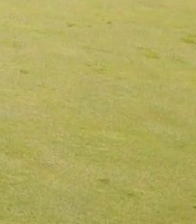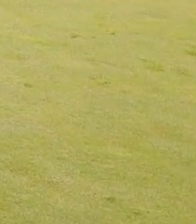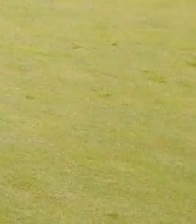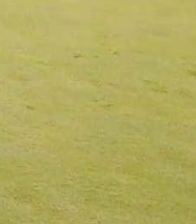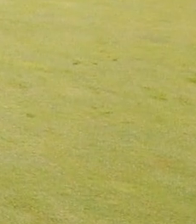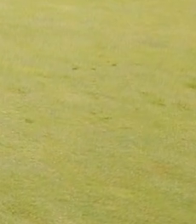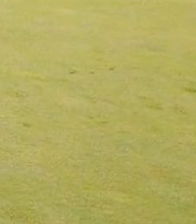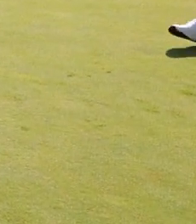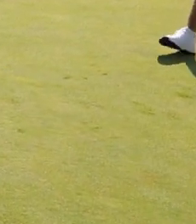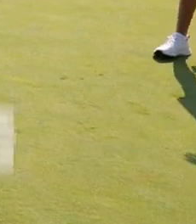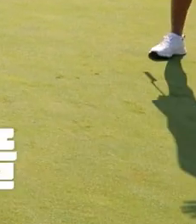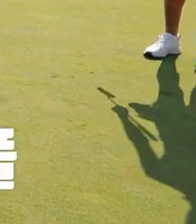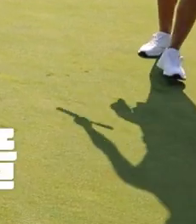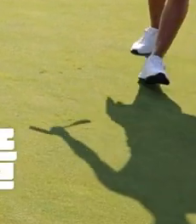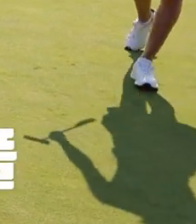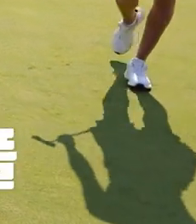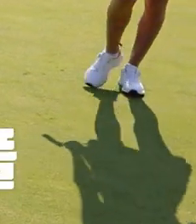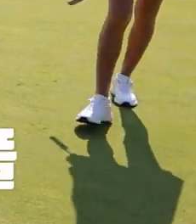아우.